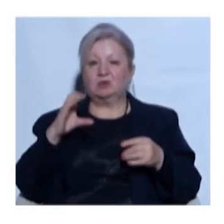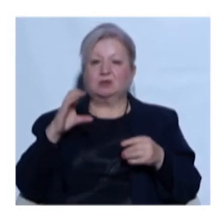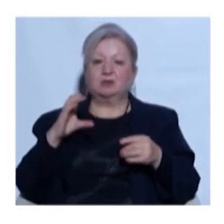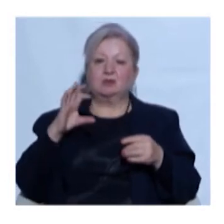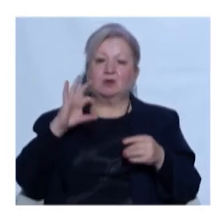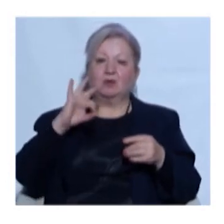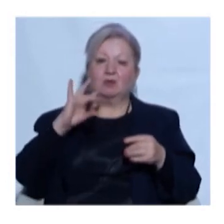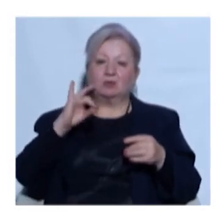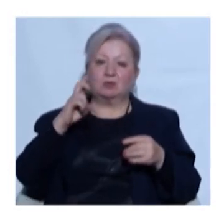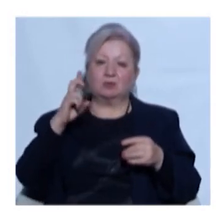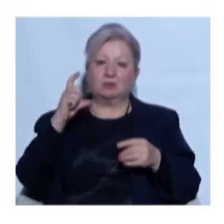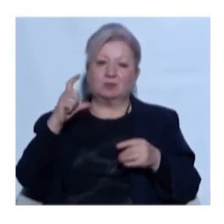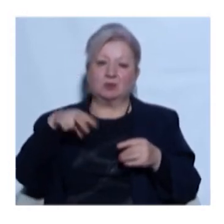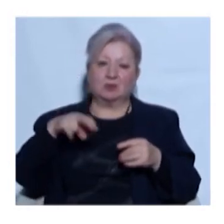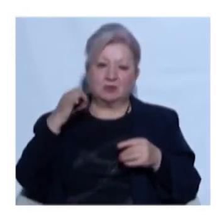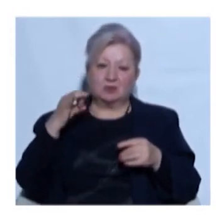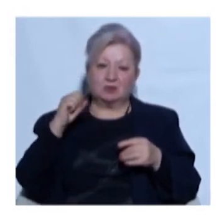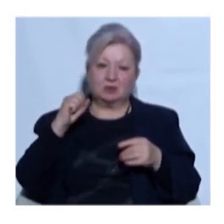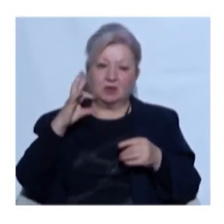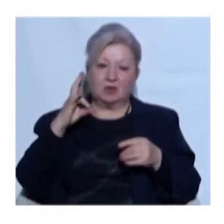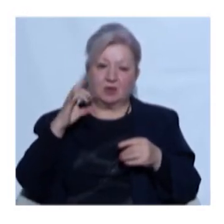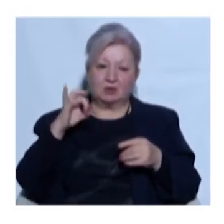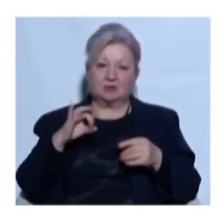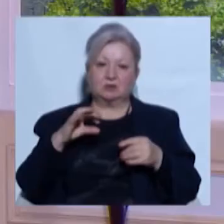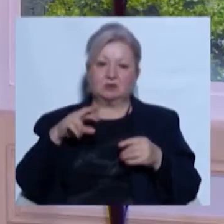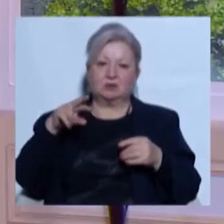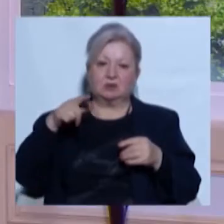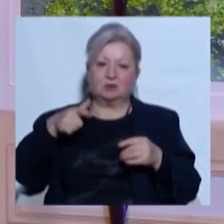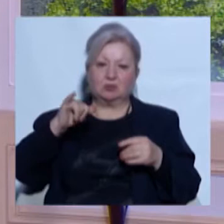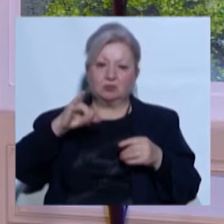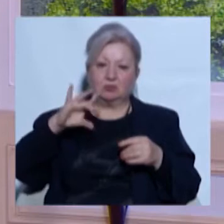ორბელიანი, ანთიმო ზივერიელი და დავით გურამიშვილი.